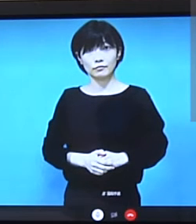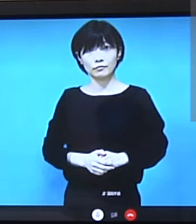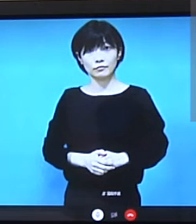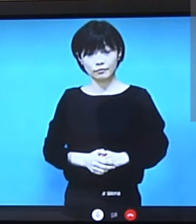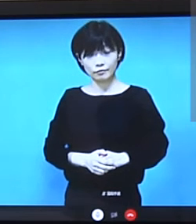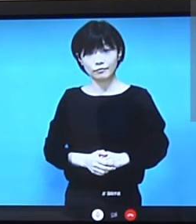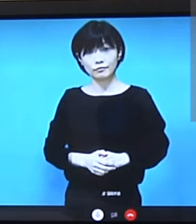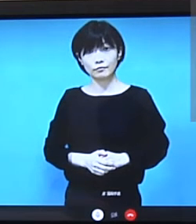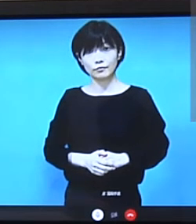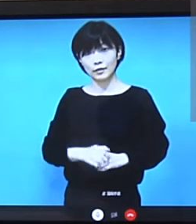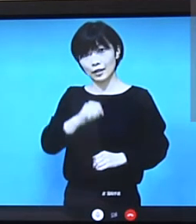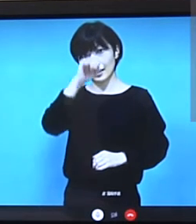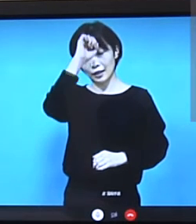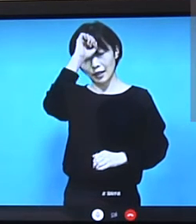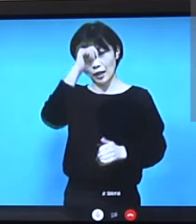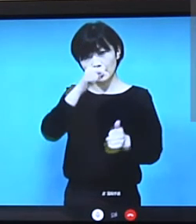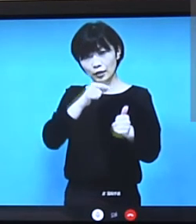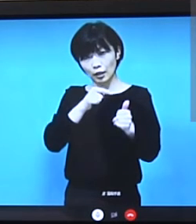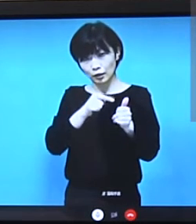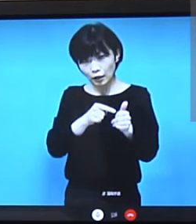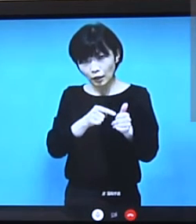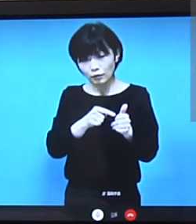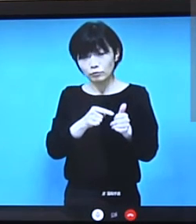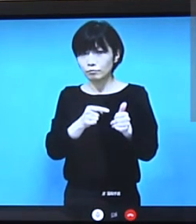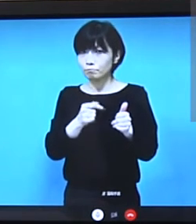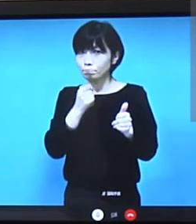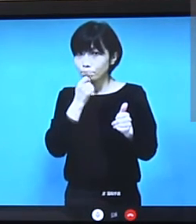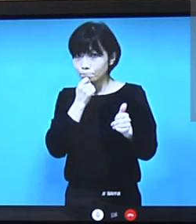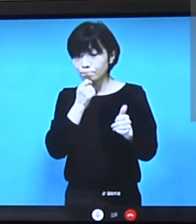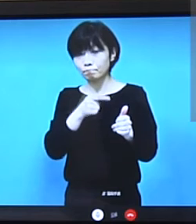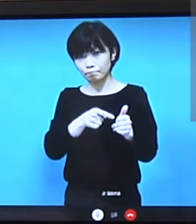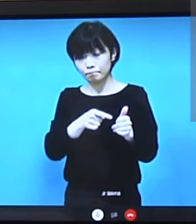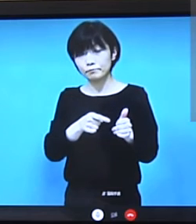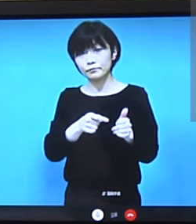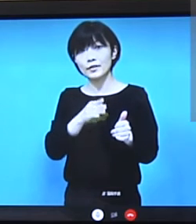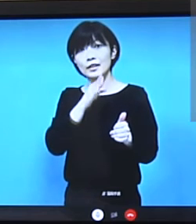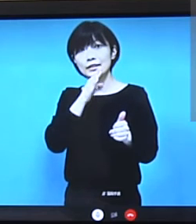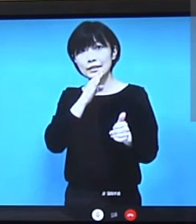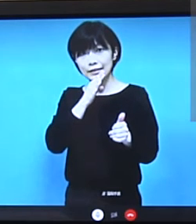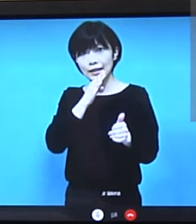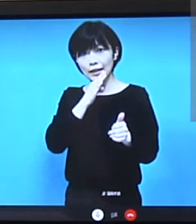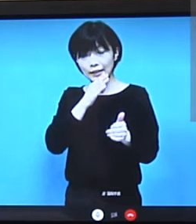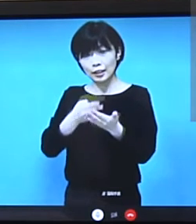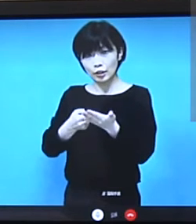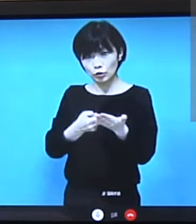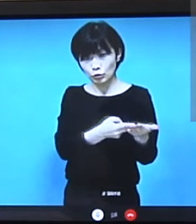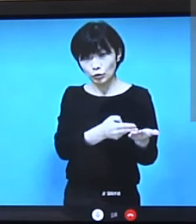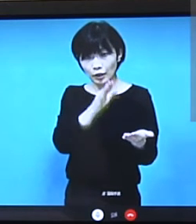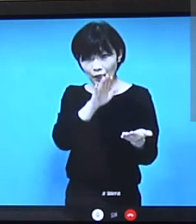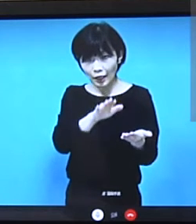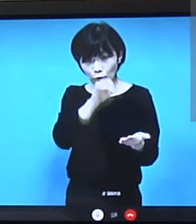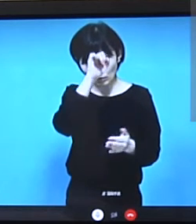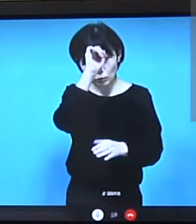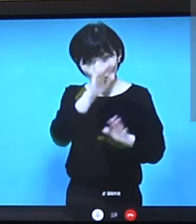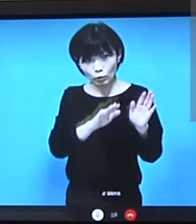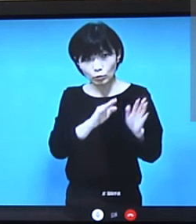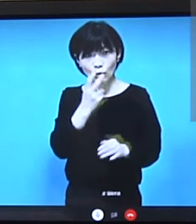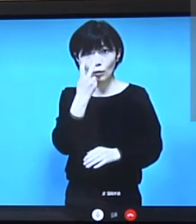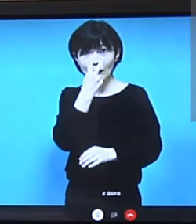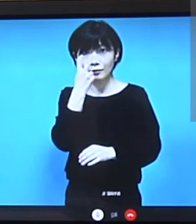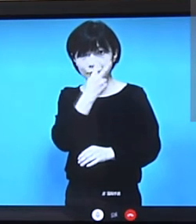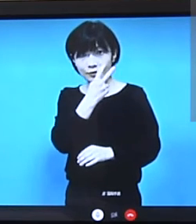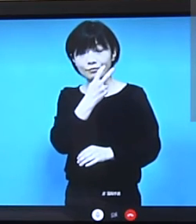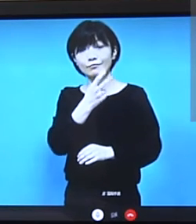患者さんではないかという方にのですね、実際の臨床の症状ですね、どのような症状があるかとか、そんなことを